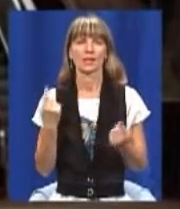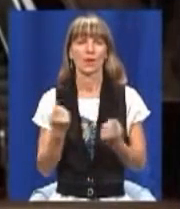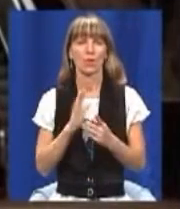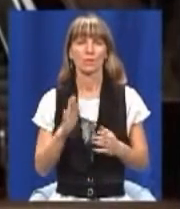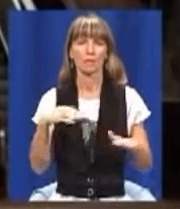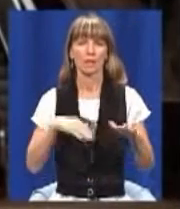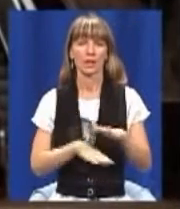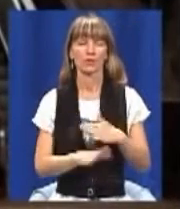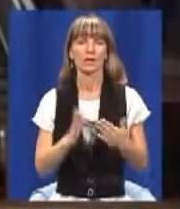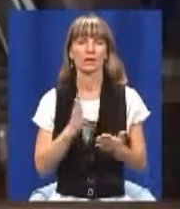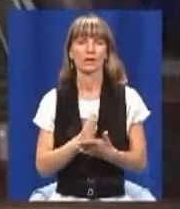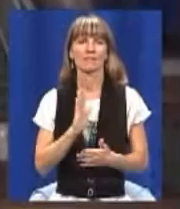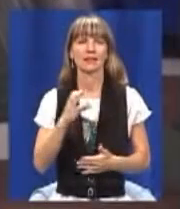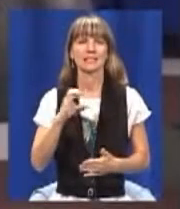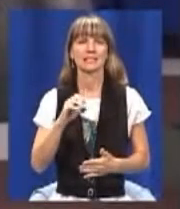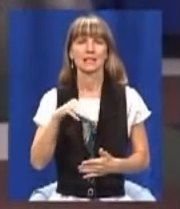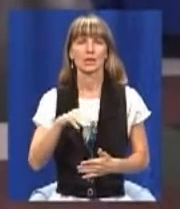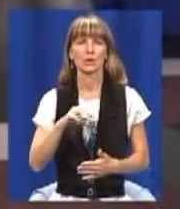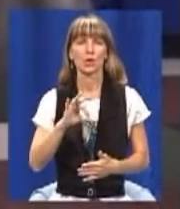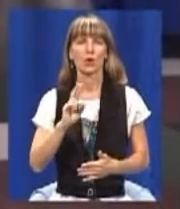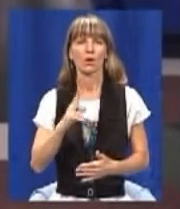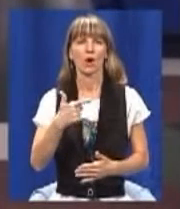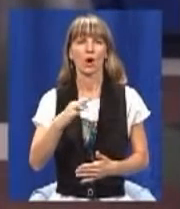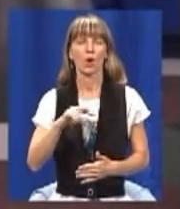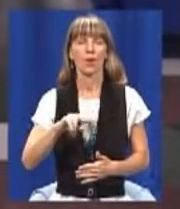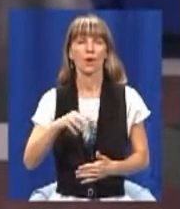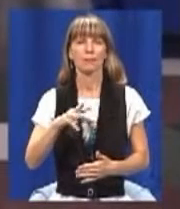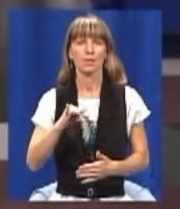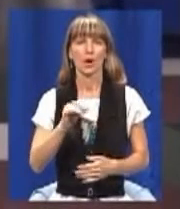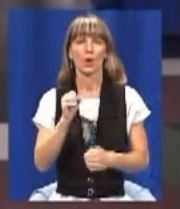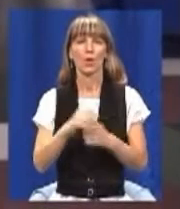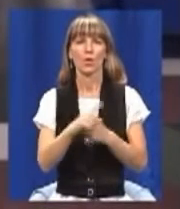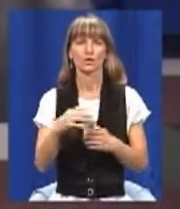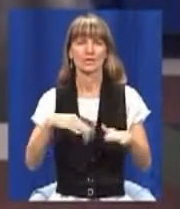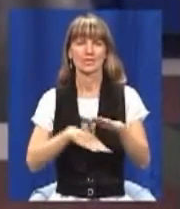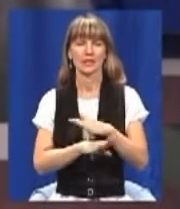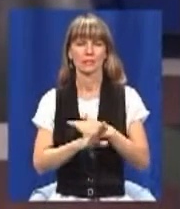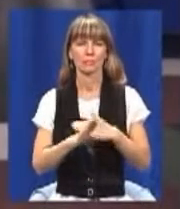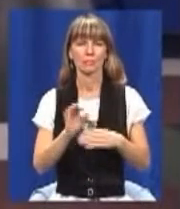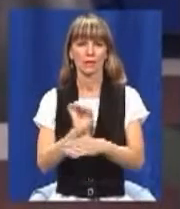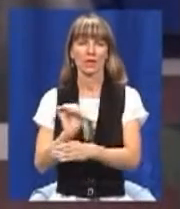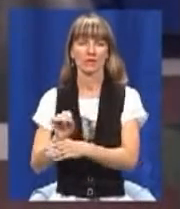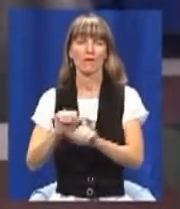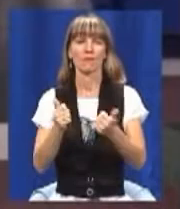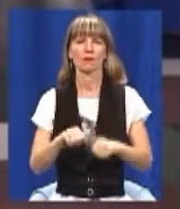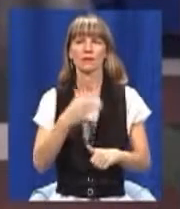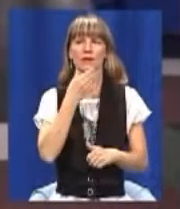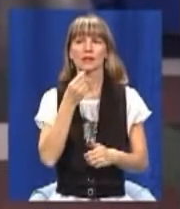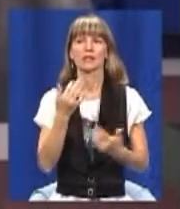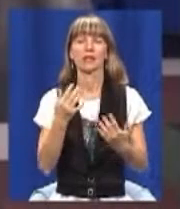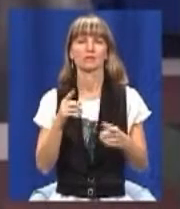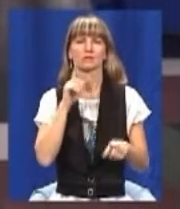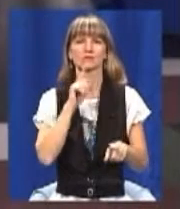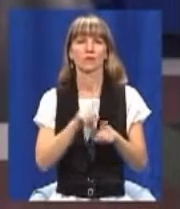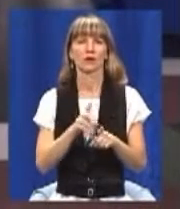метро знаходиться в Стокгольмі? Кожна станція оформлена по-своєму. Деякі з них схожі на казкові